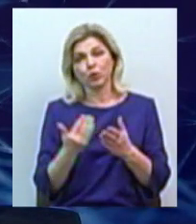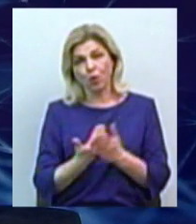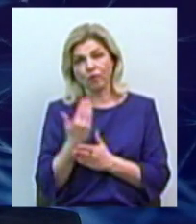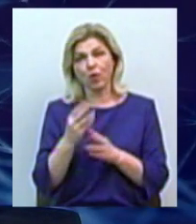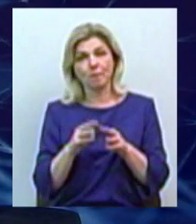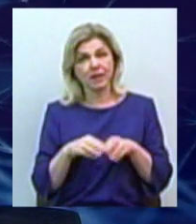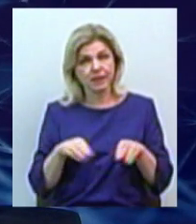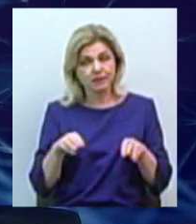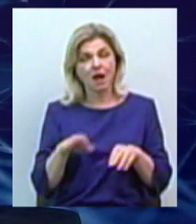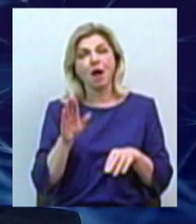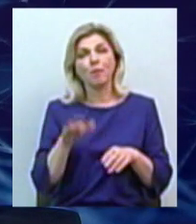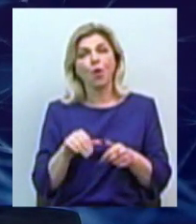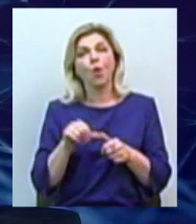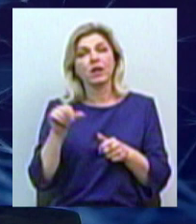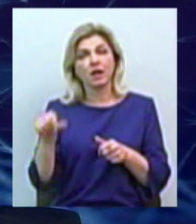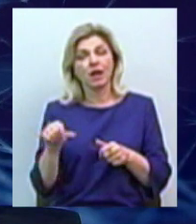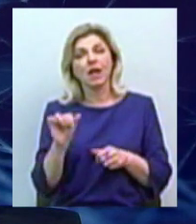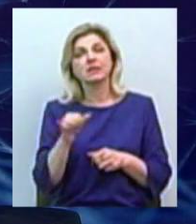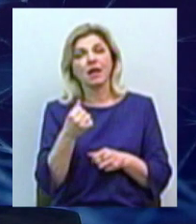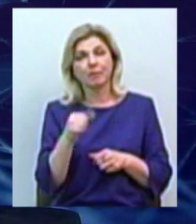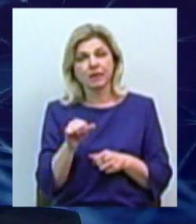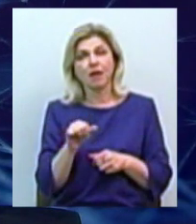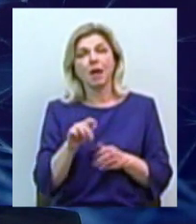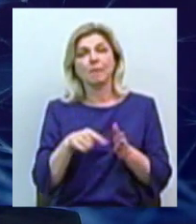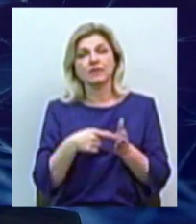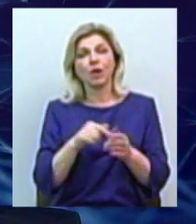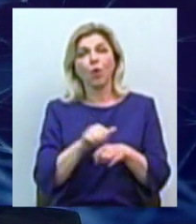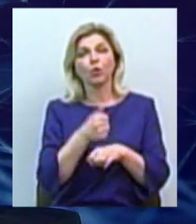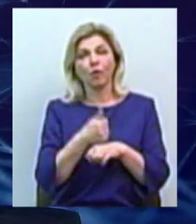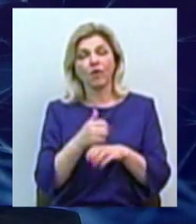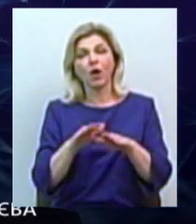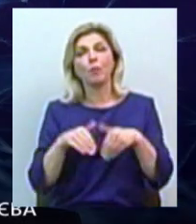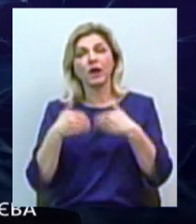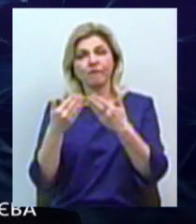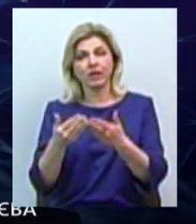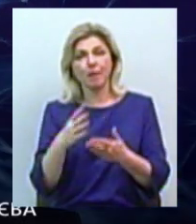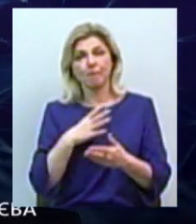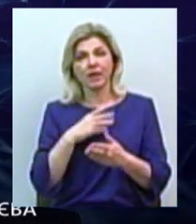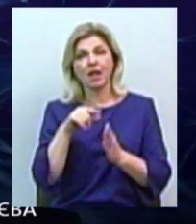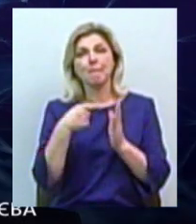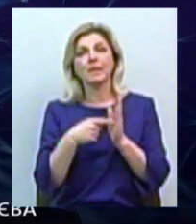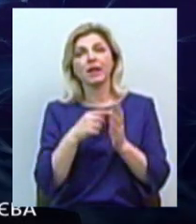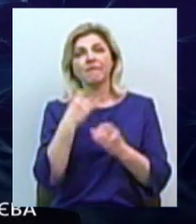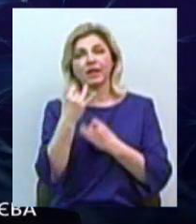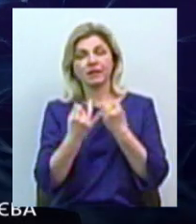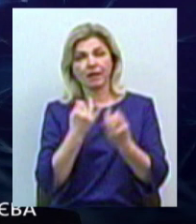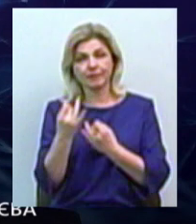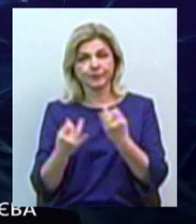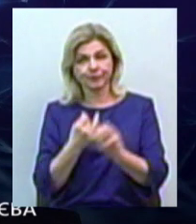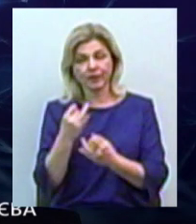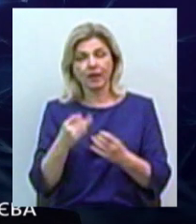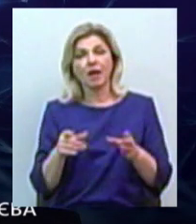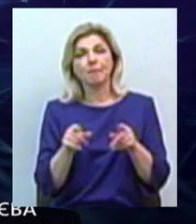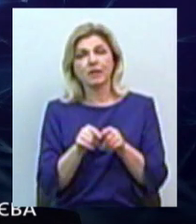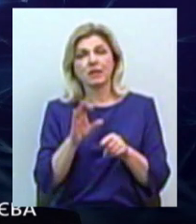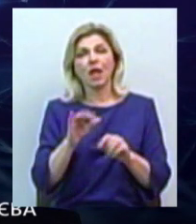в серпні міський голова звертався, ви пам'ятаєте, був брифінг міського голови разом з Героєм